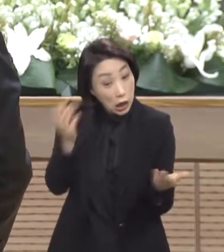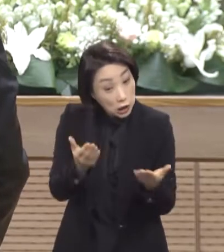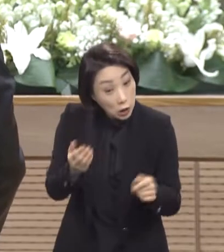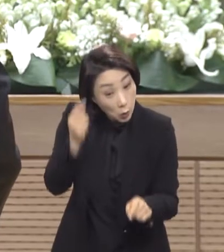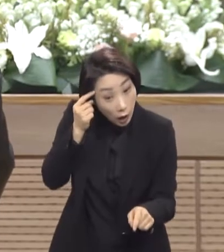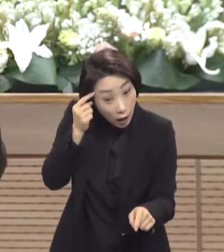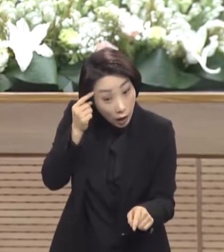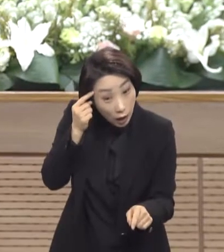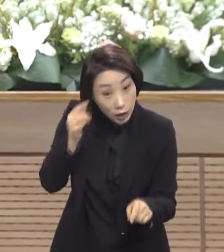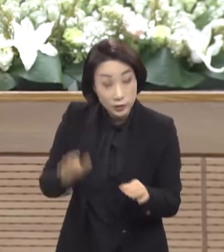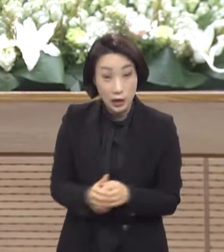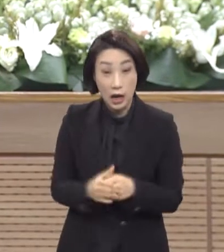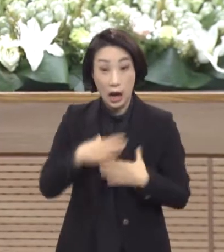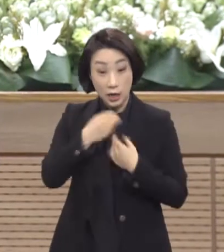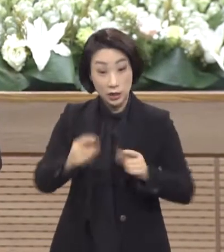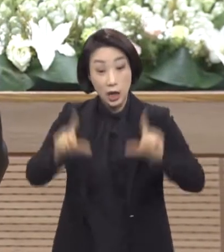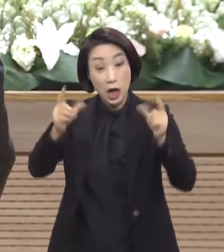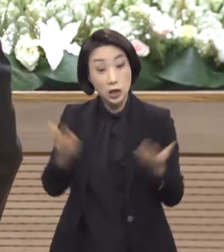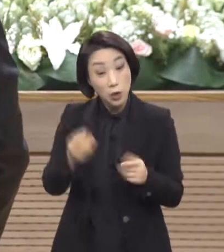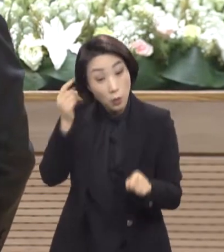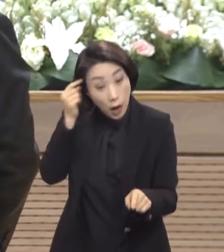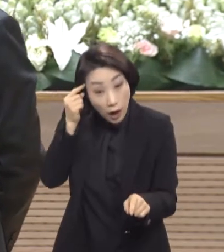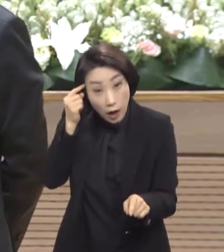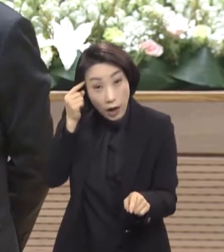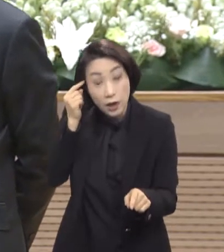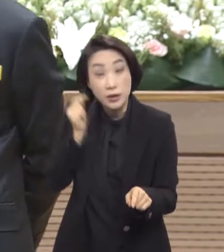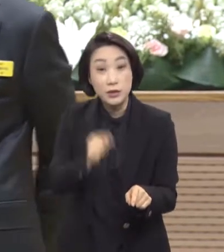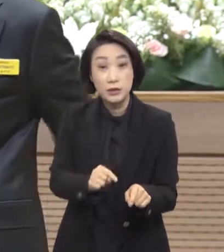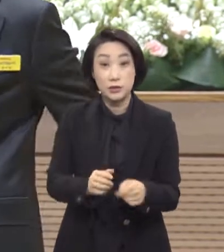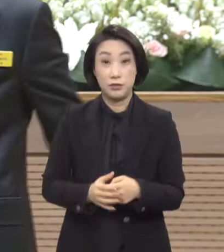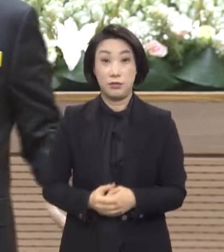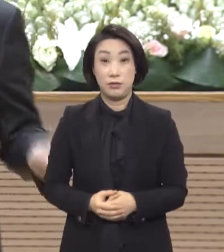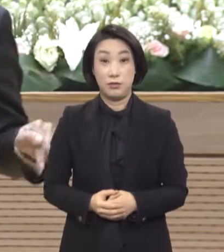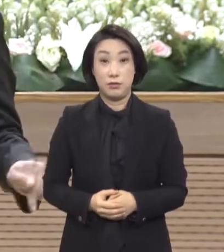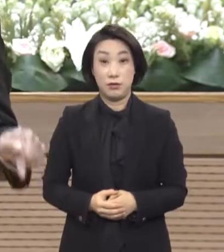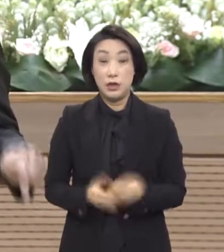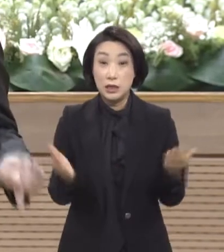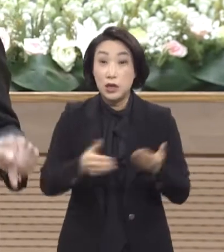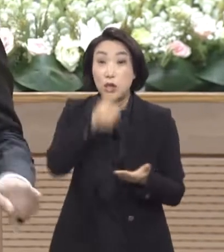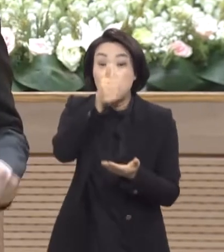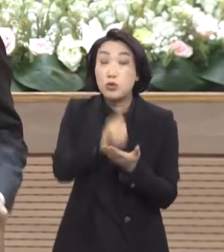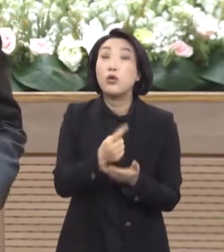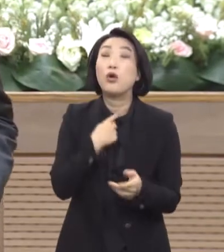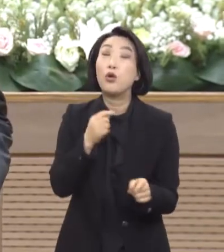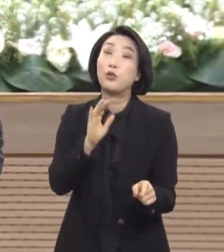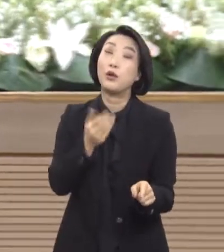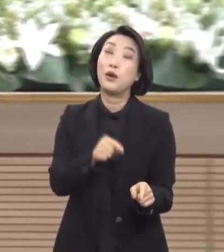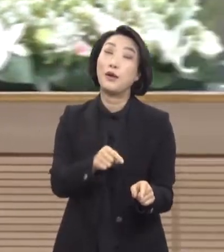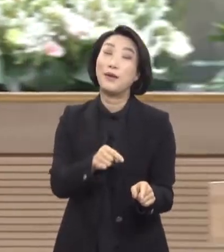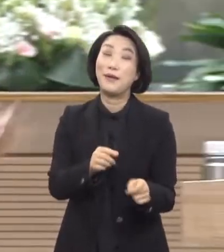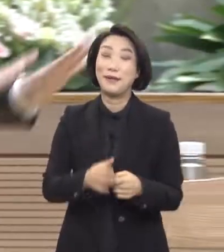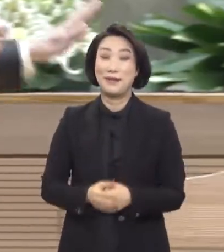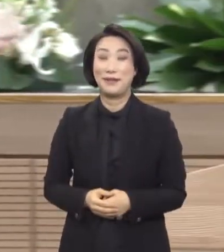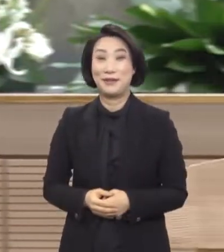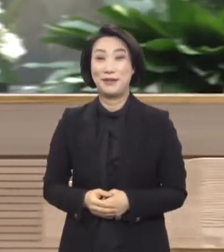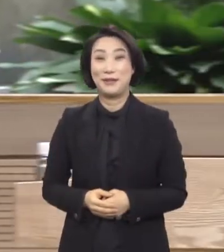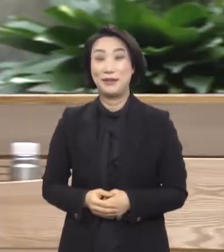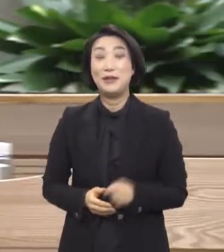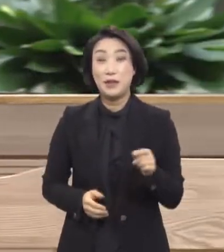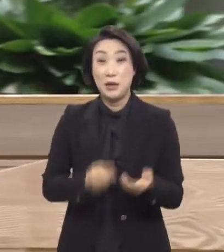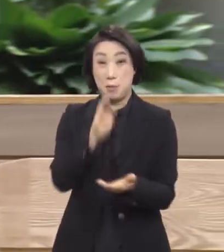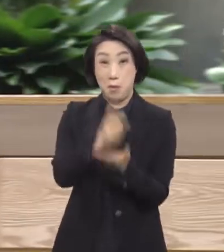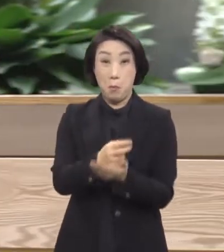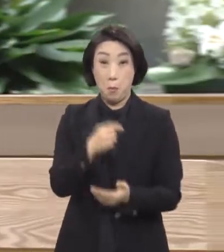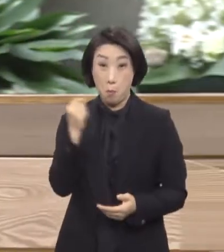해? 안식일 날 왜 노동하는 거야? 노동죄에 걸릴 만큼 이렇게